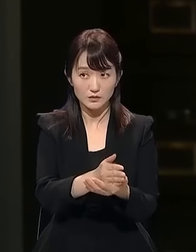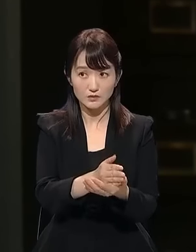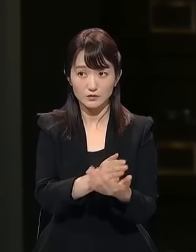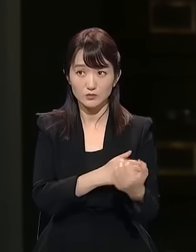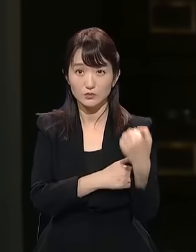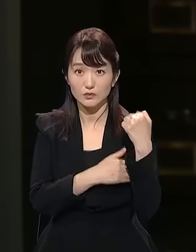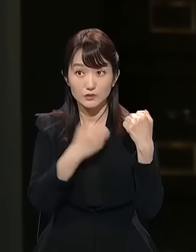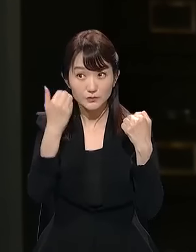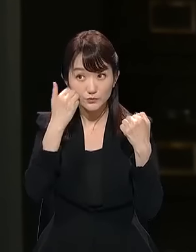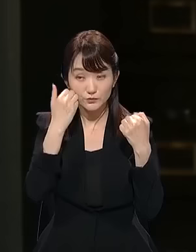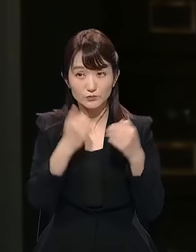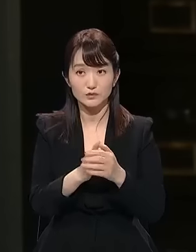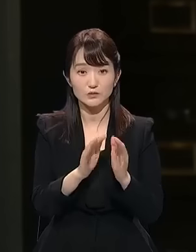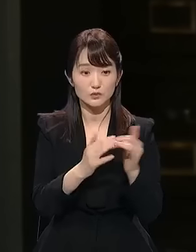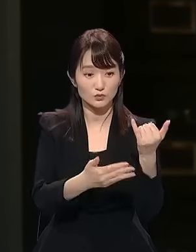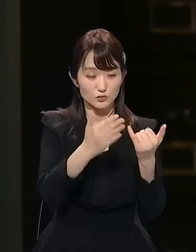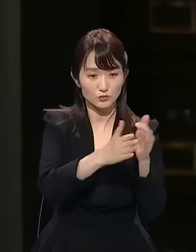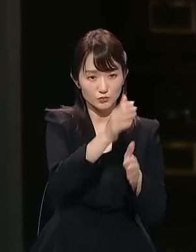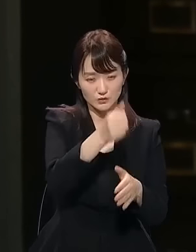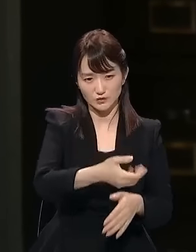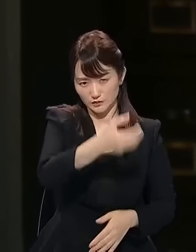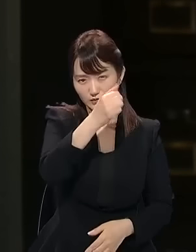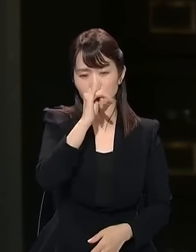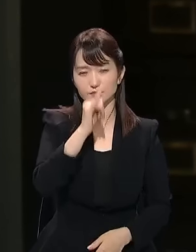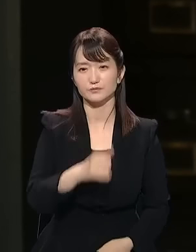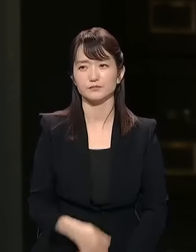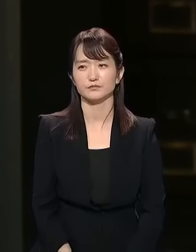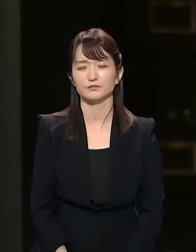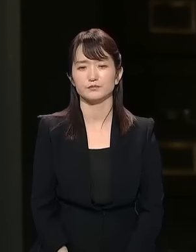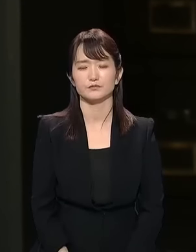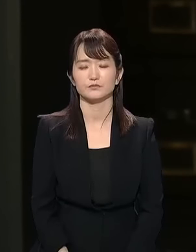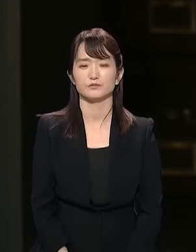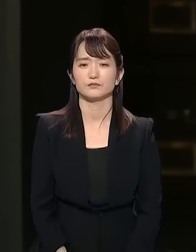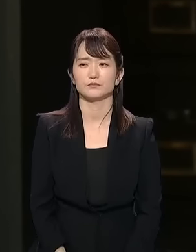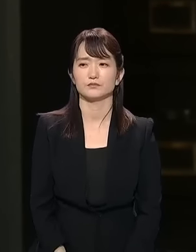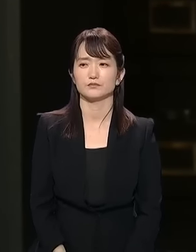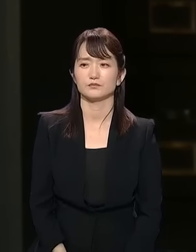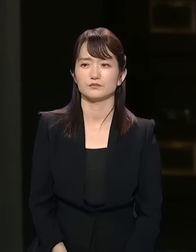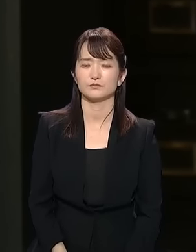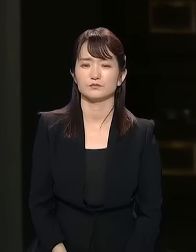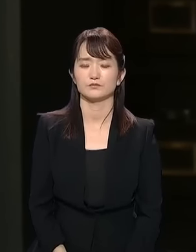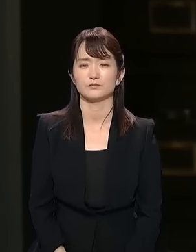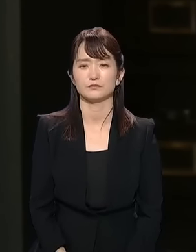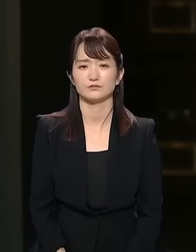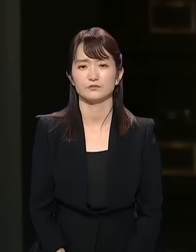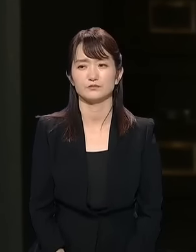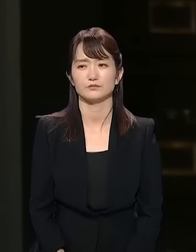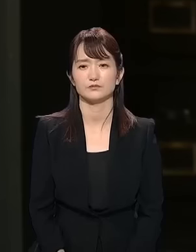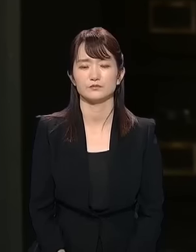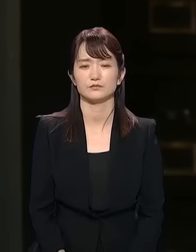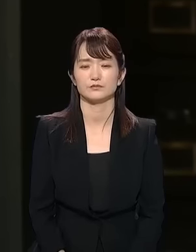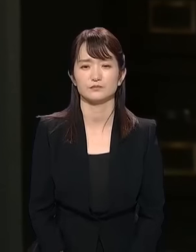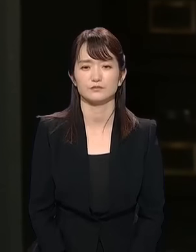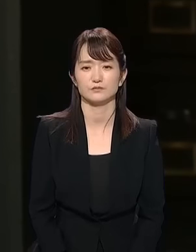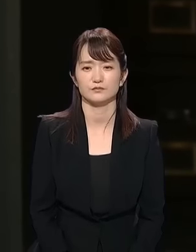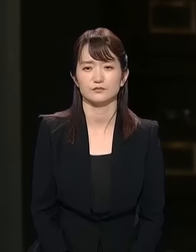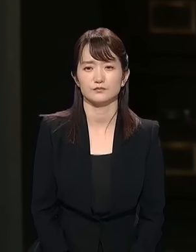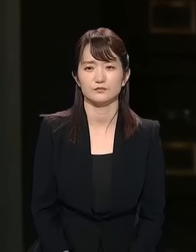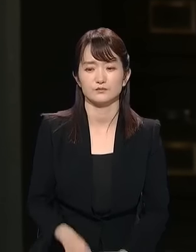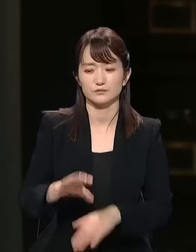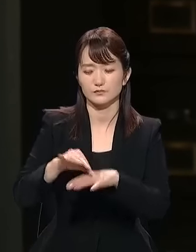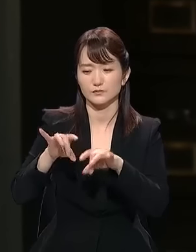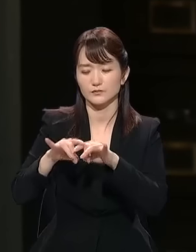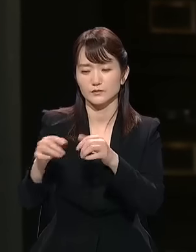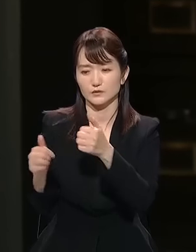유튜브 본사가 쥐고 있다고 해요 아 자 그런데 뭐 저는 뭐 이것도 이거지만 정말 방심위